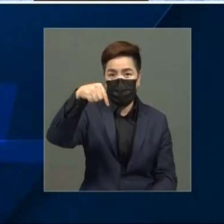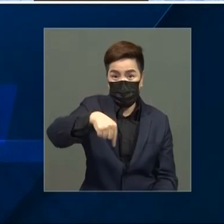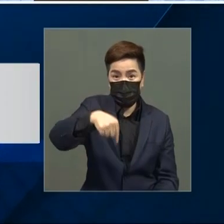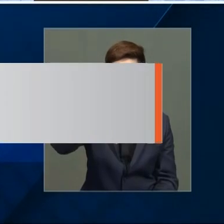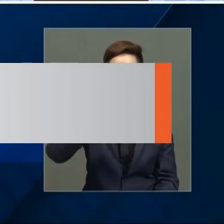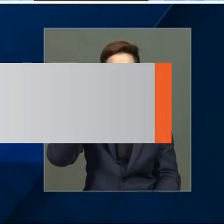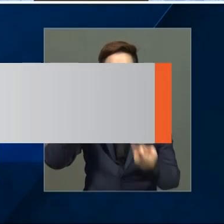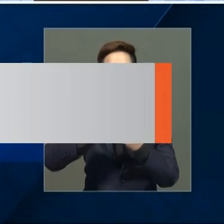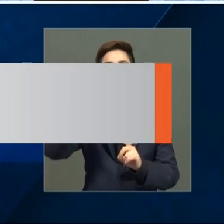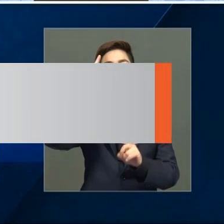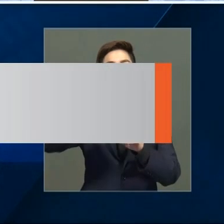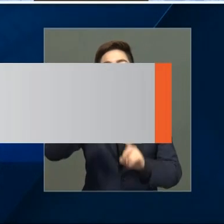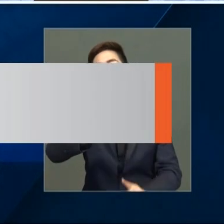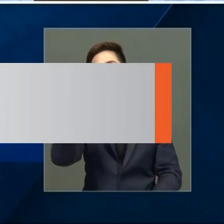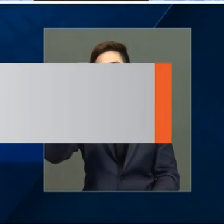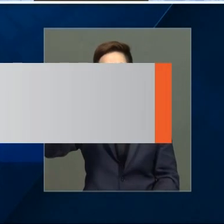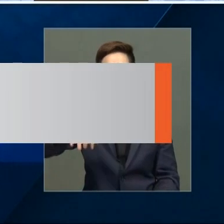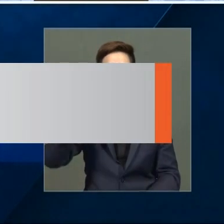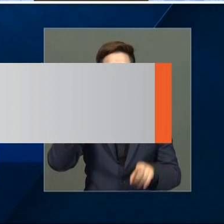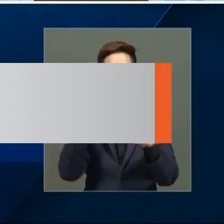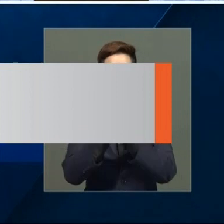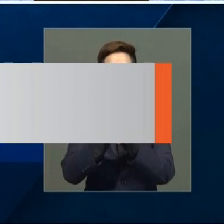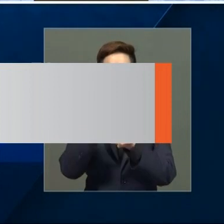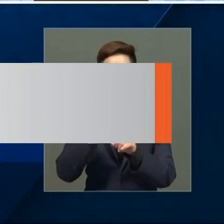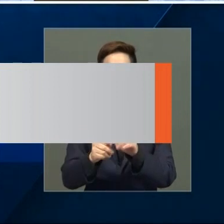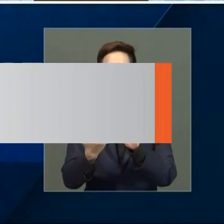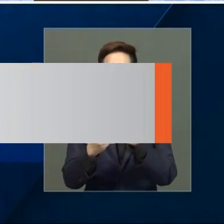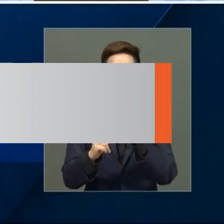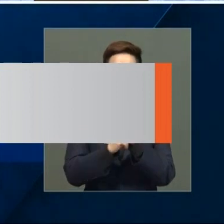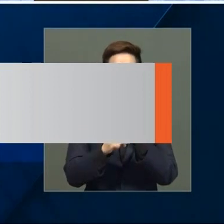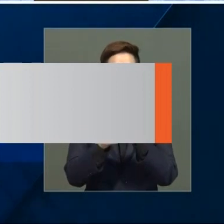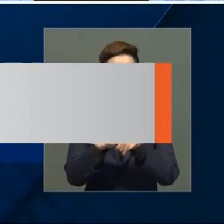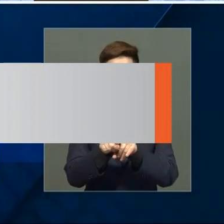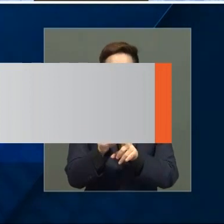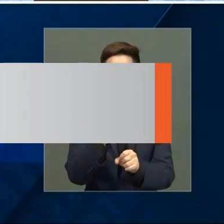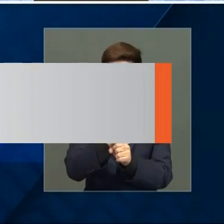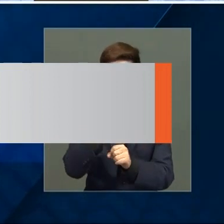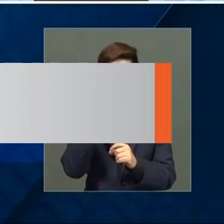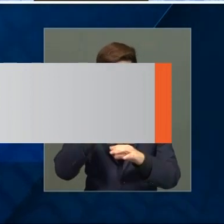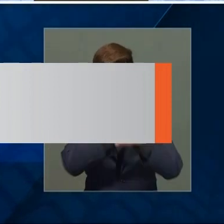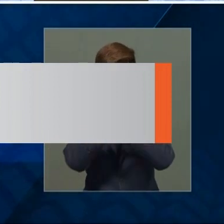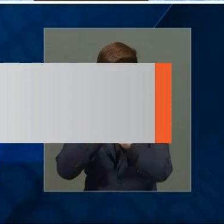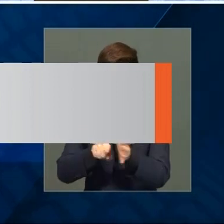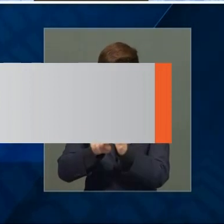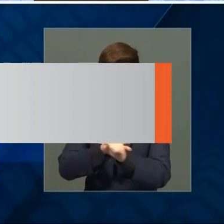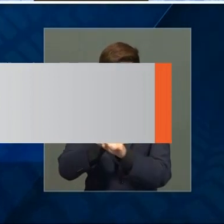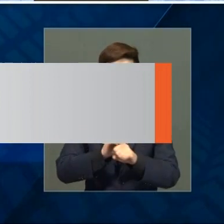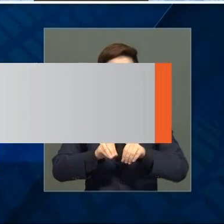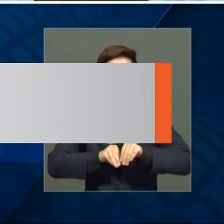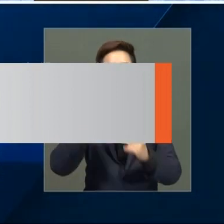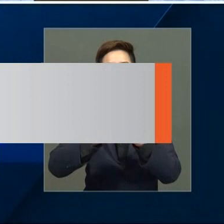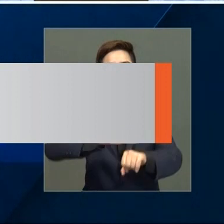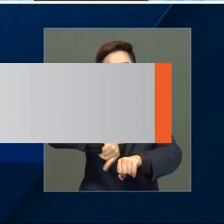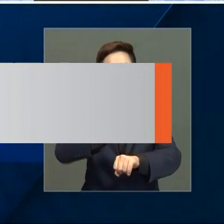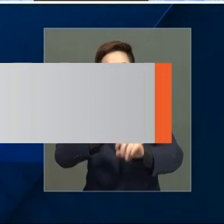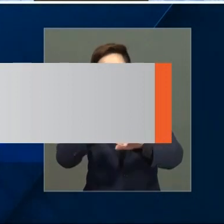ในสถานประกอบการอื่นๆเนี่ยก็สามารถที่จะดำเนินการตามโควิดฟรีเซตติ้งได้นะคะเพื่อป้องกันการแพร่ระบาดแล้วก็การติดเชื้อ